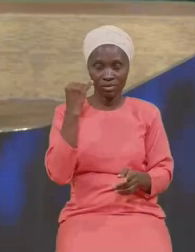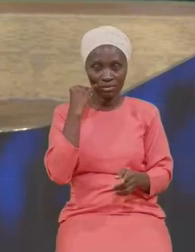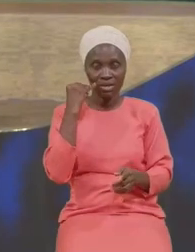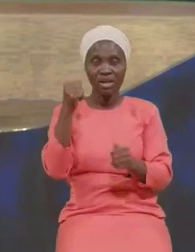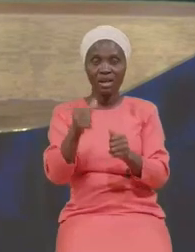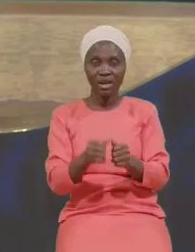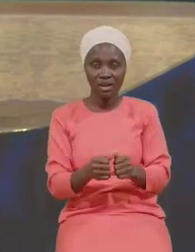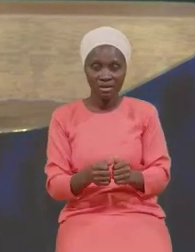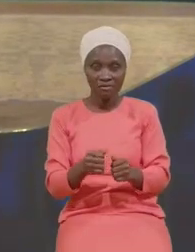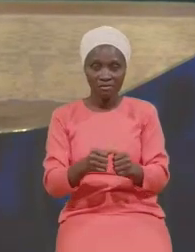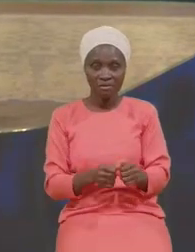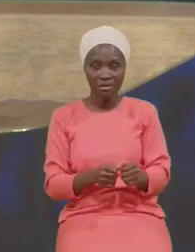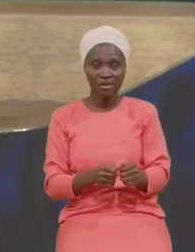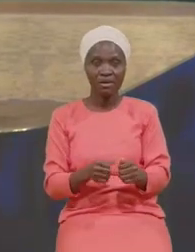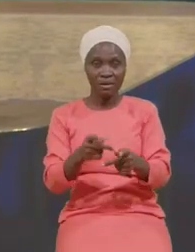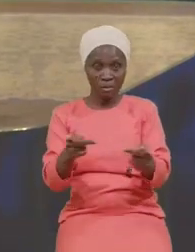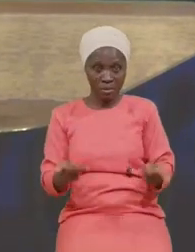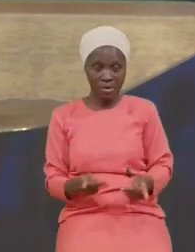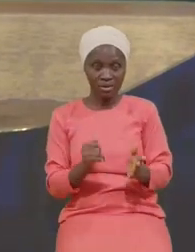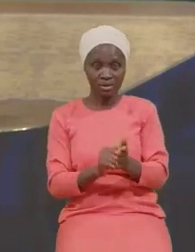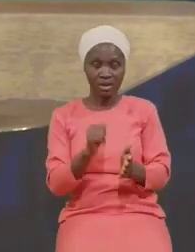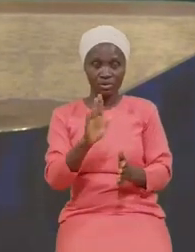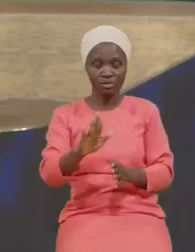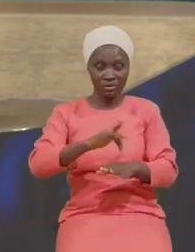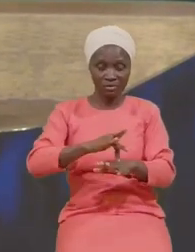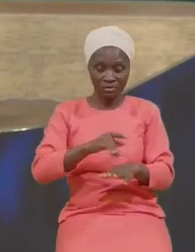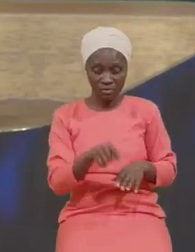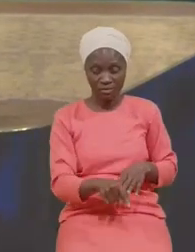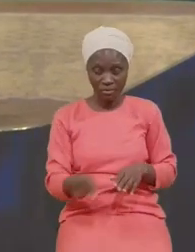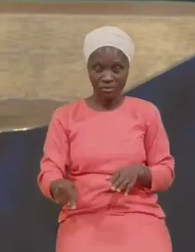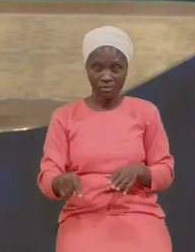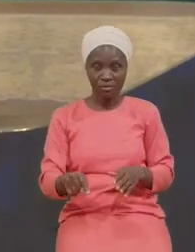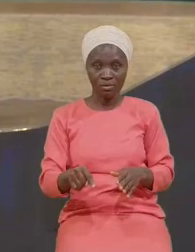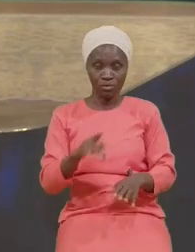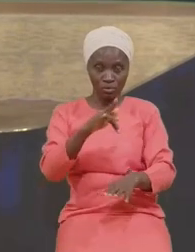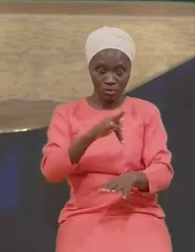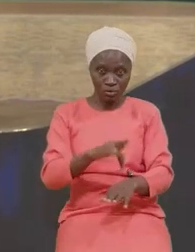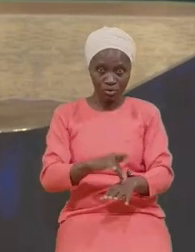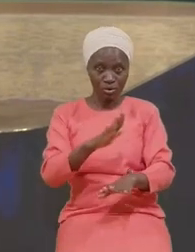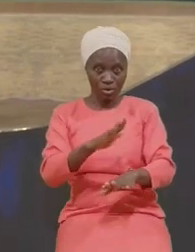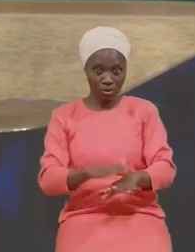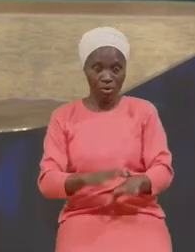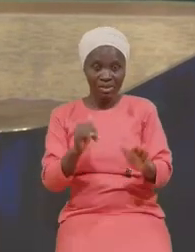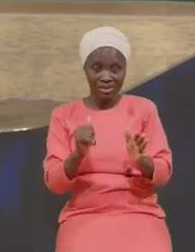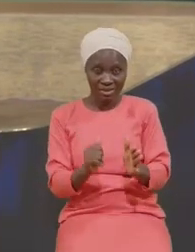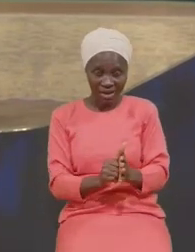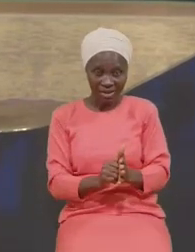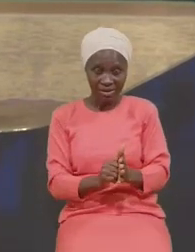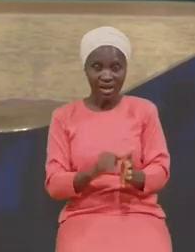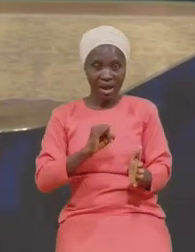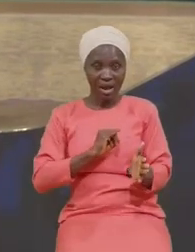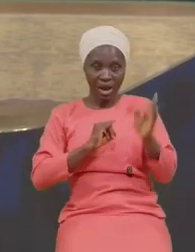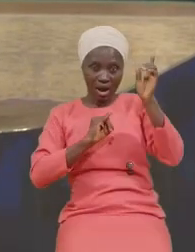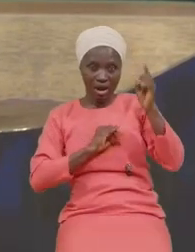tout lieu que foulera la plante de votre pied je vous le donne